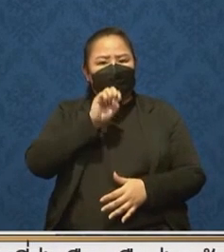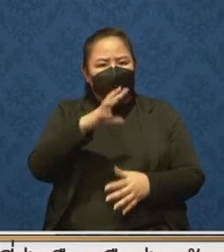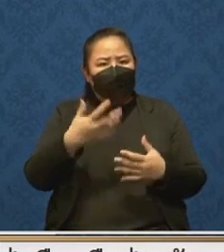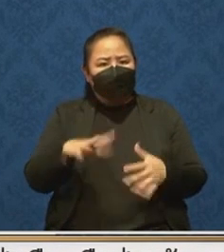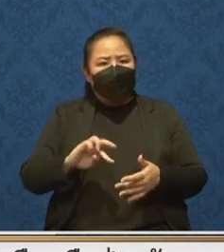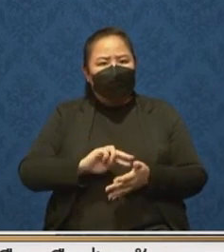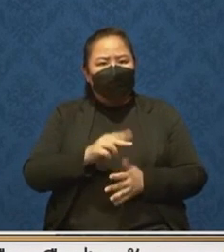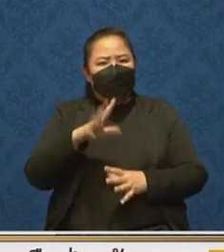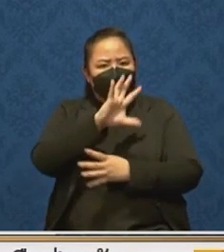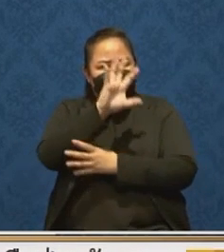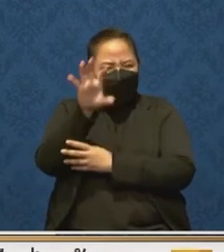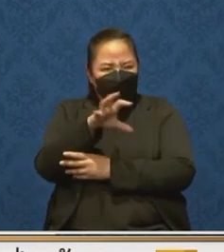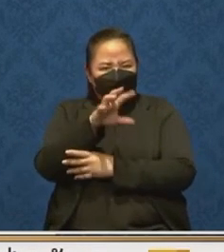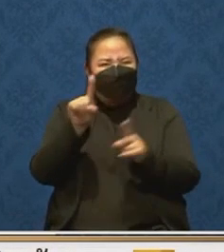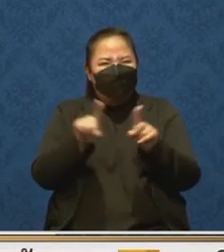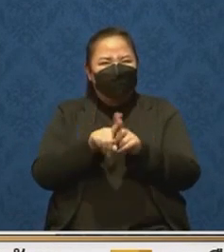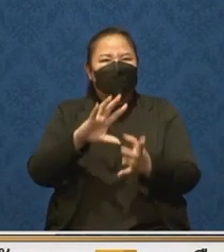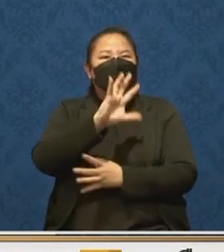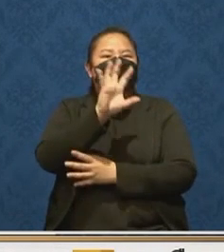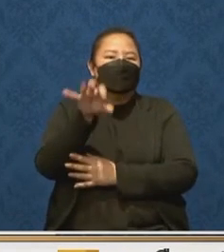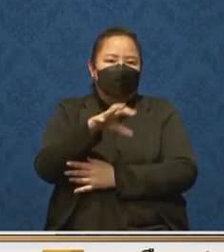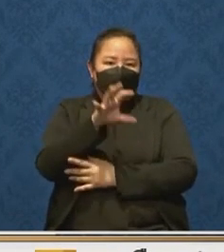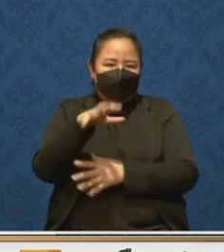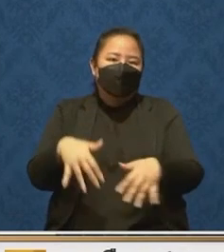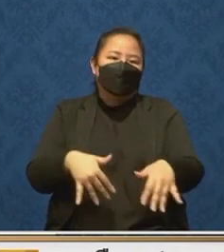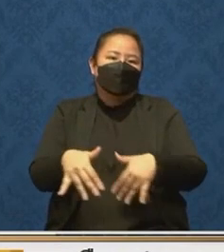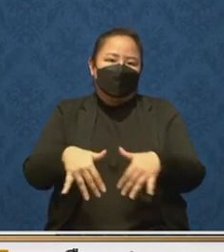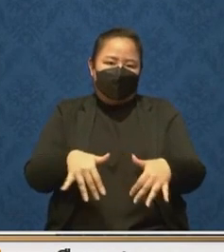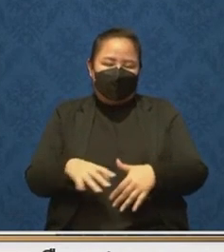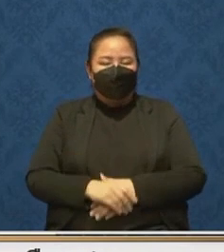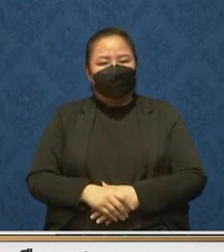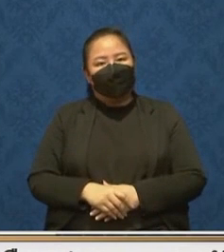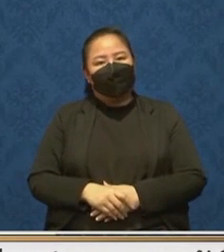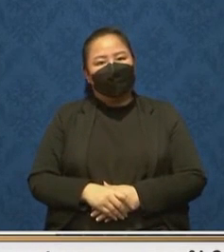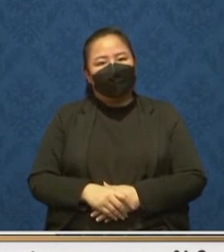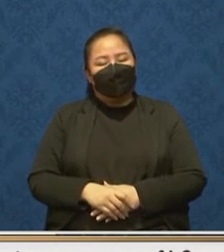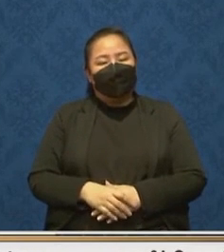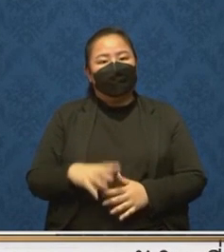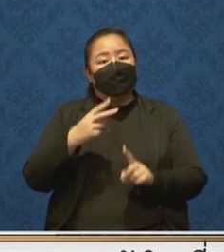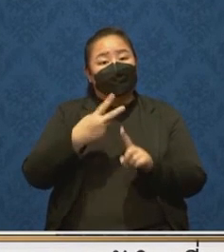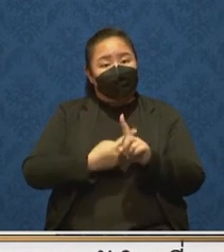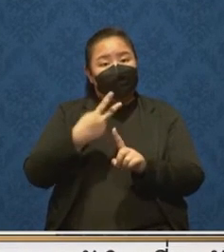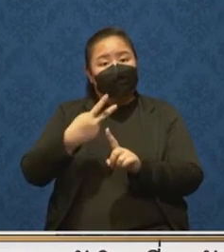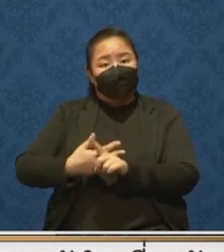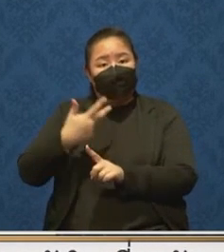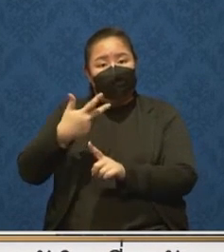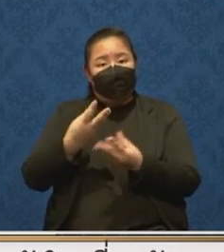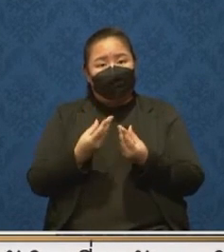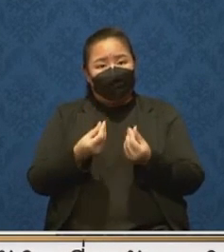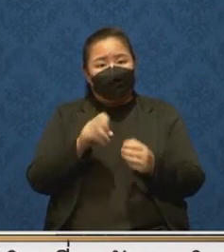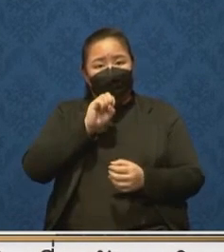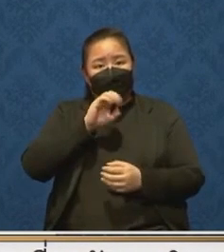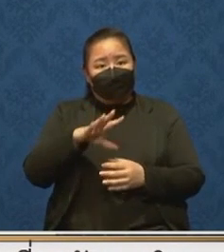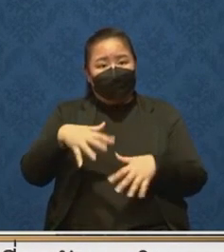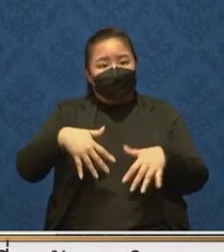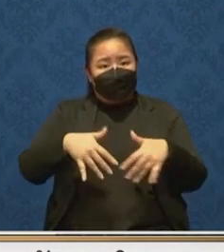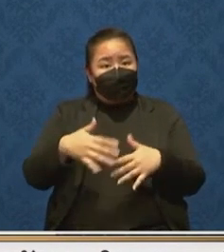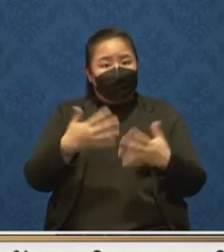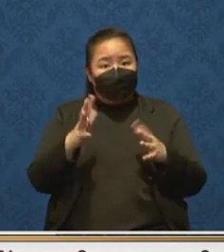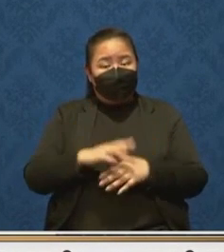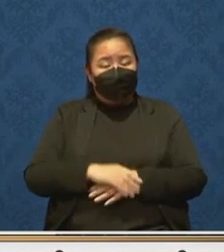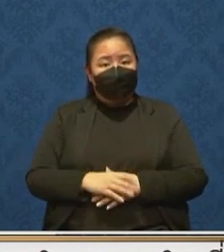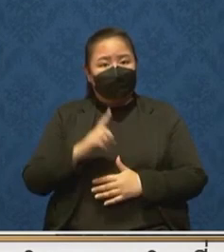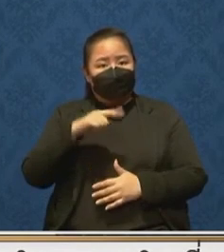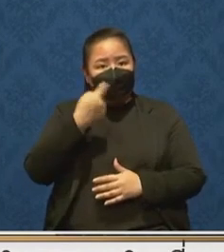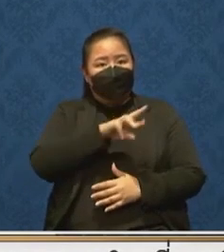ี่คือการหลอกรวประชาชนสิ่งที่เกิดขึ้นผ่านมาสองสามเดือนตัวเลขที่ไม่บอกคามจิกัประชาชนใครจะ